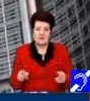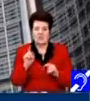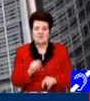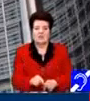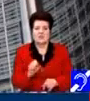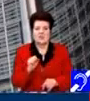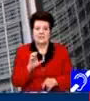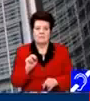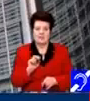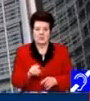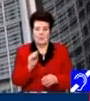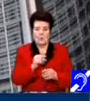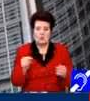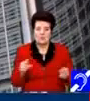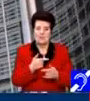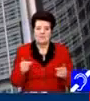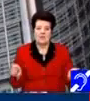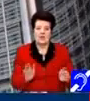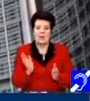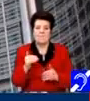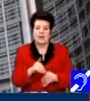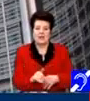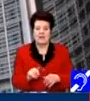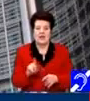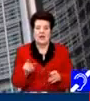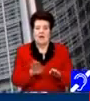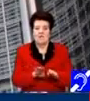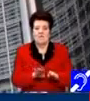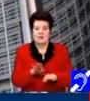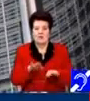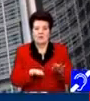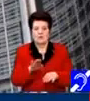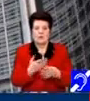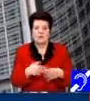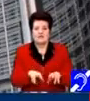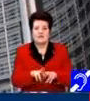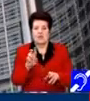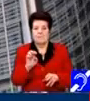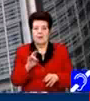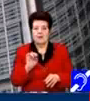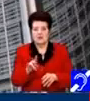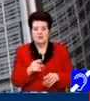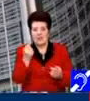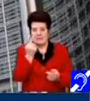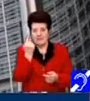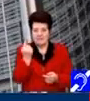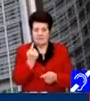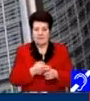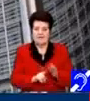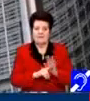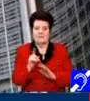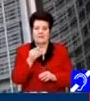același aspect, produse de calități diferite, ambalate la fel. Diferență la greutatea produselor, ambalajul și în acest caz identic, sau